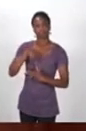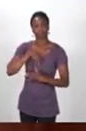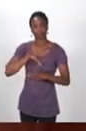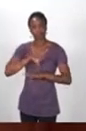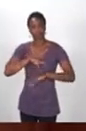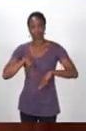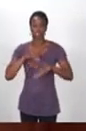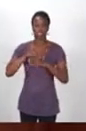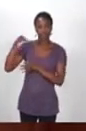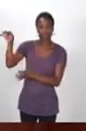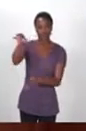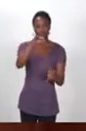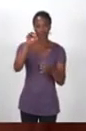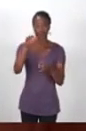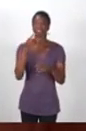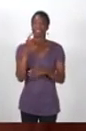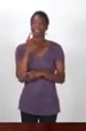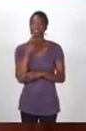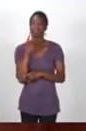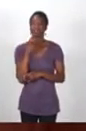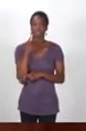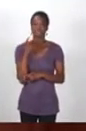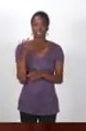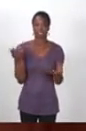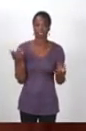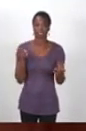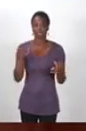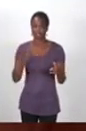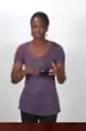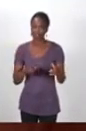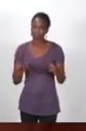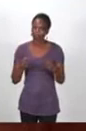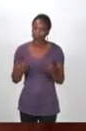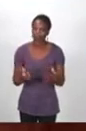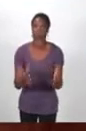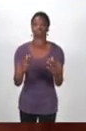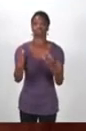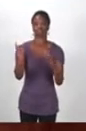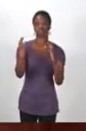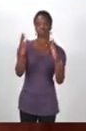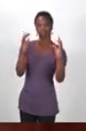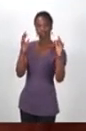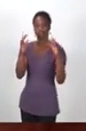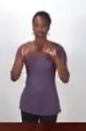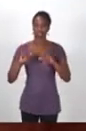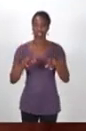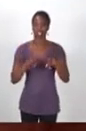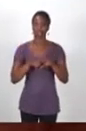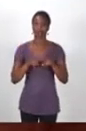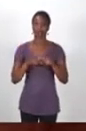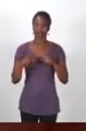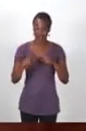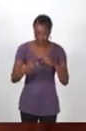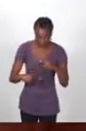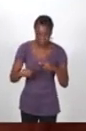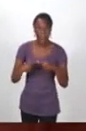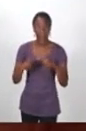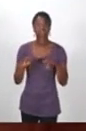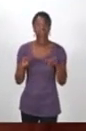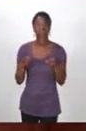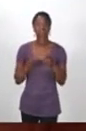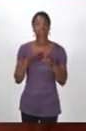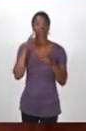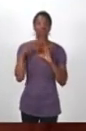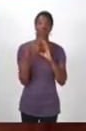soutient par la végétalisation de l'assiette et la promotion des circuits courts alimentaires cette filière